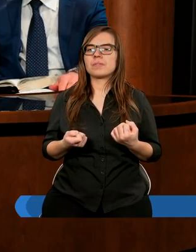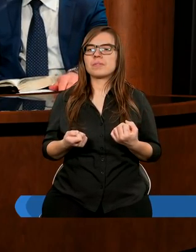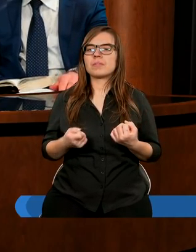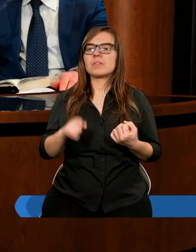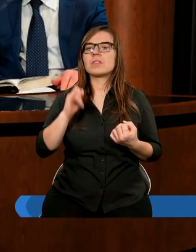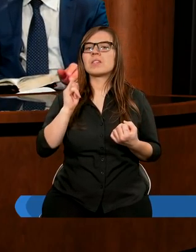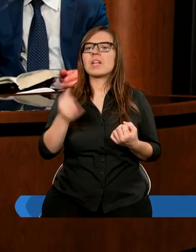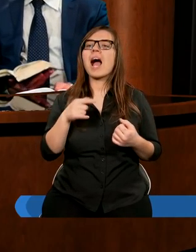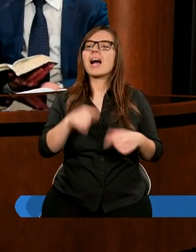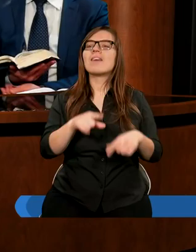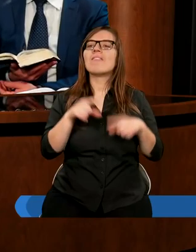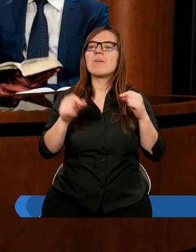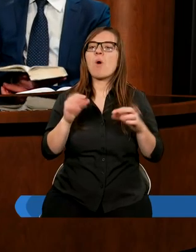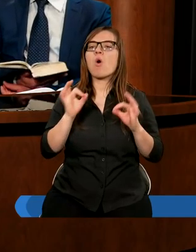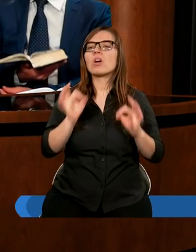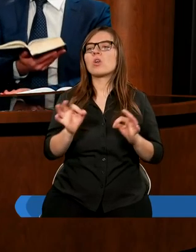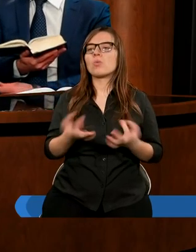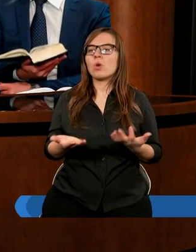Jaki komputer kupisz?